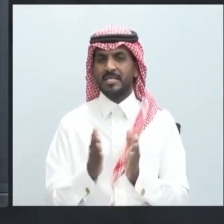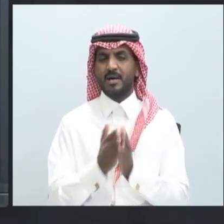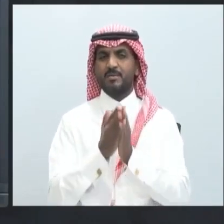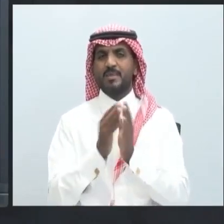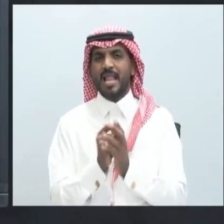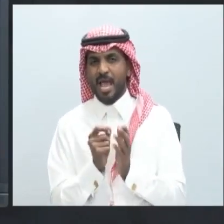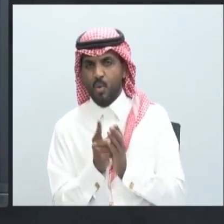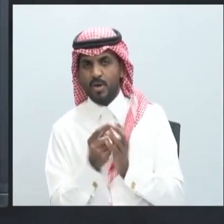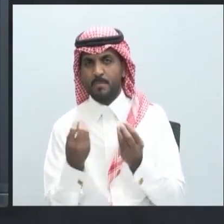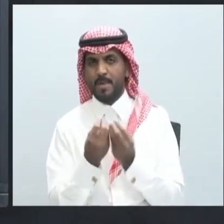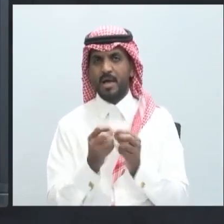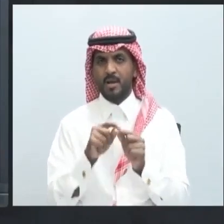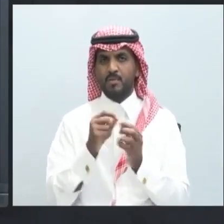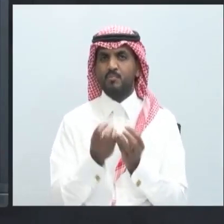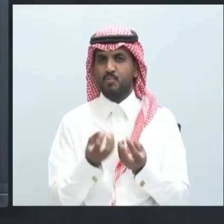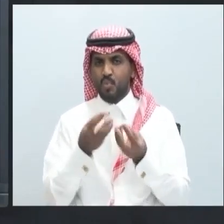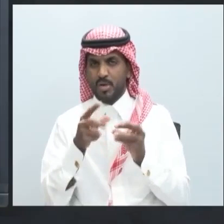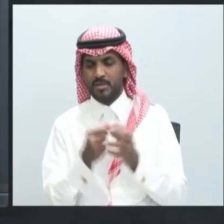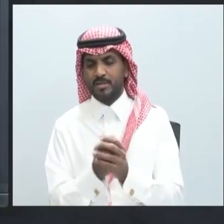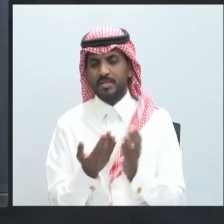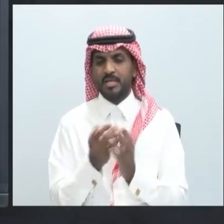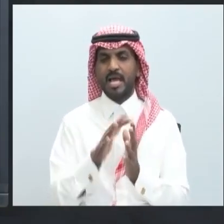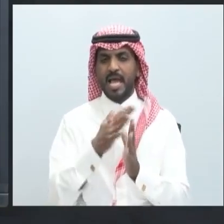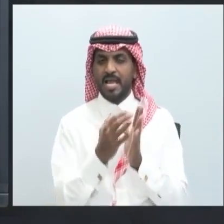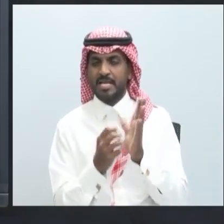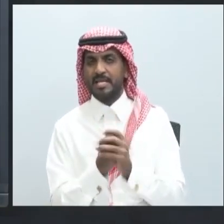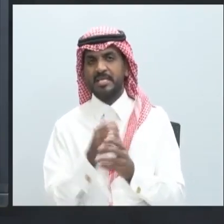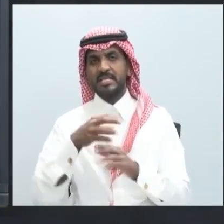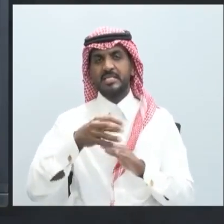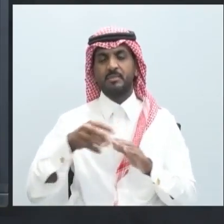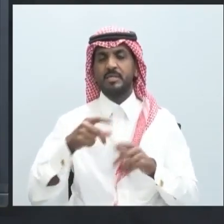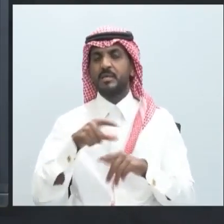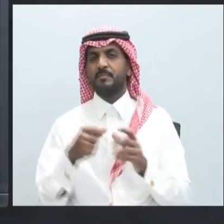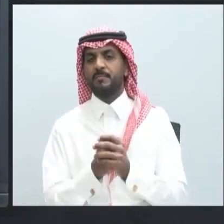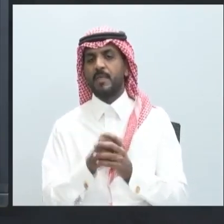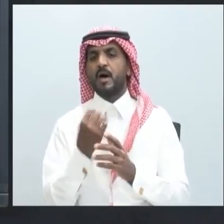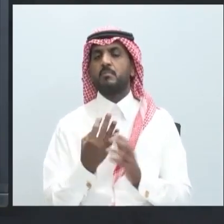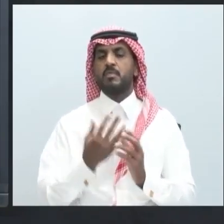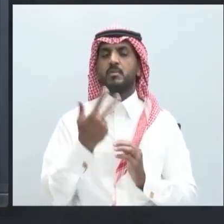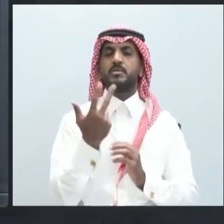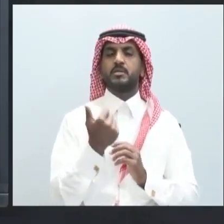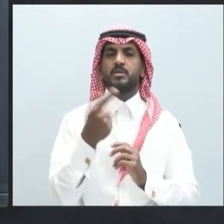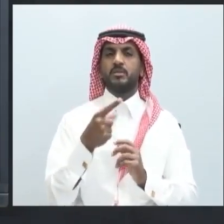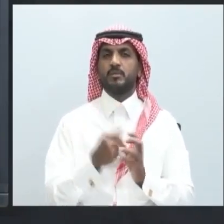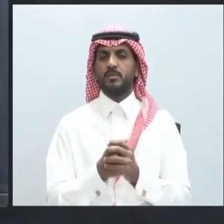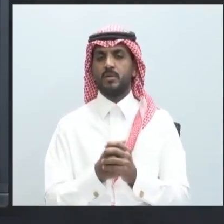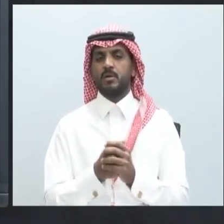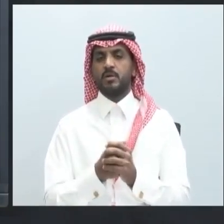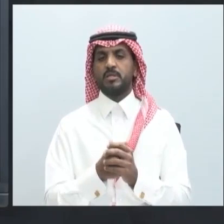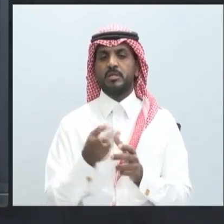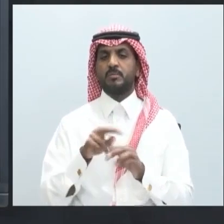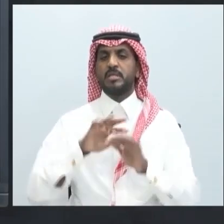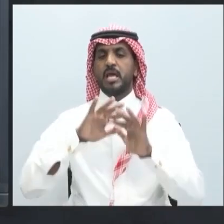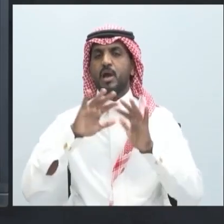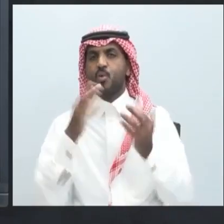الحيوان المنوي مع البويضه تدخل الخليه في عمليه انقسامات متتاليه خليه خليتين اربع ثمان 16 خليه ثم تبدا